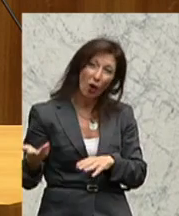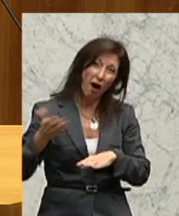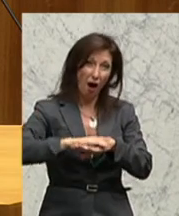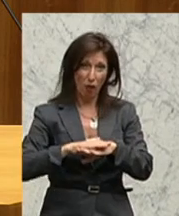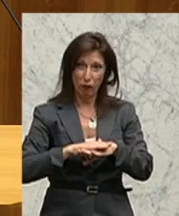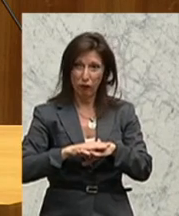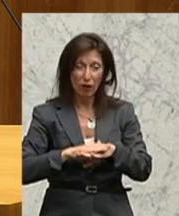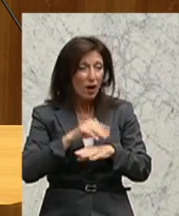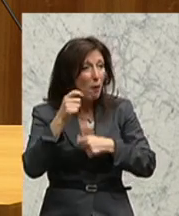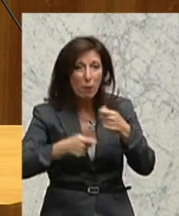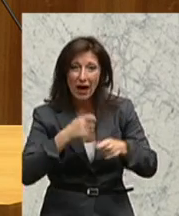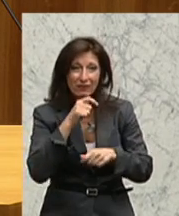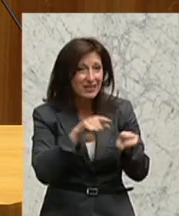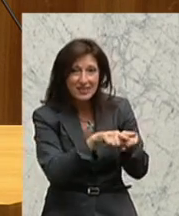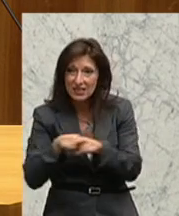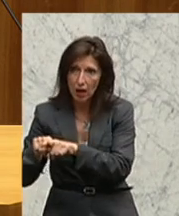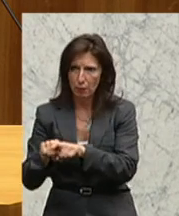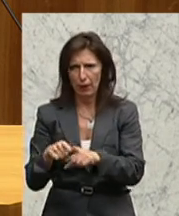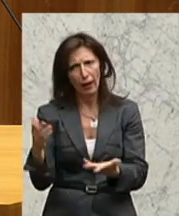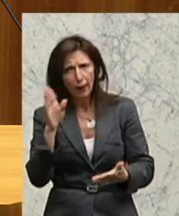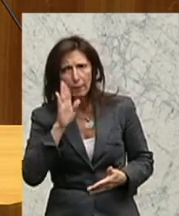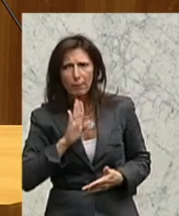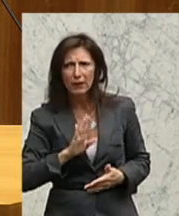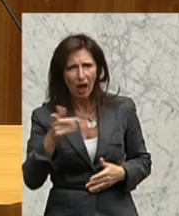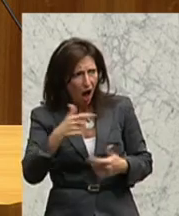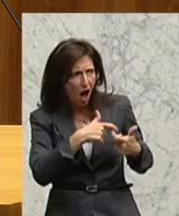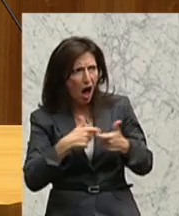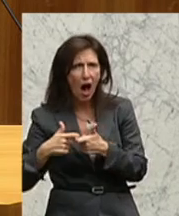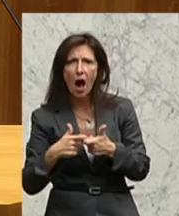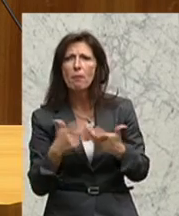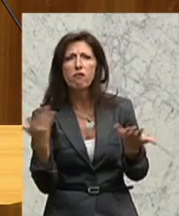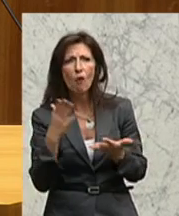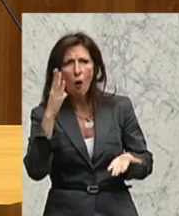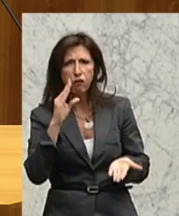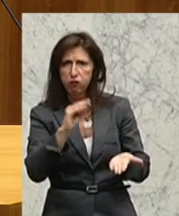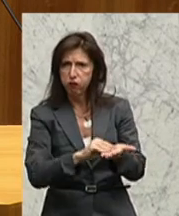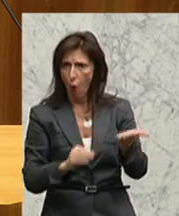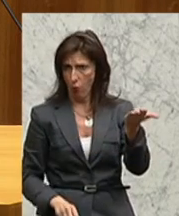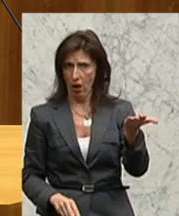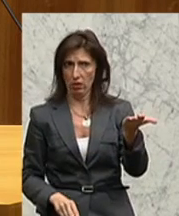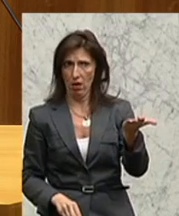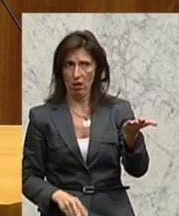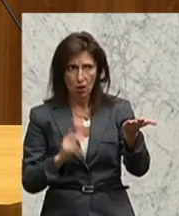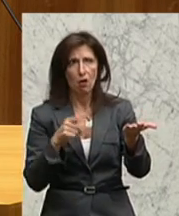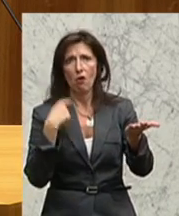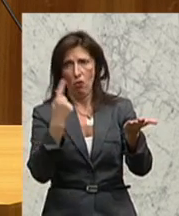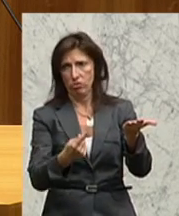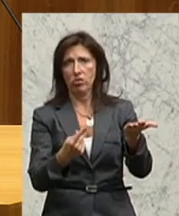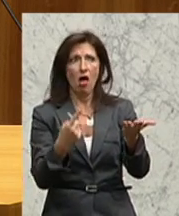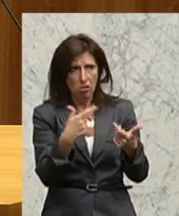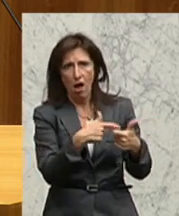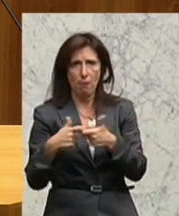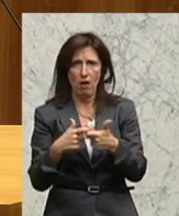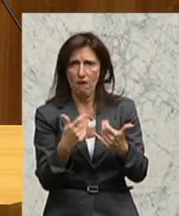erklären, warum das von der Postleitzahl abhängt, wie ich behandelt werde, warum das von meiner Versicherung abhängt, wie ich behandelt werde, die ich mir nicht